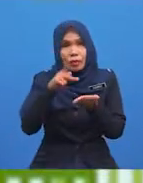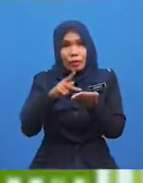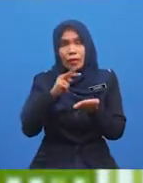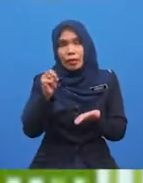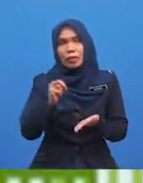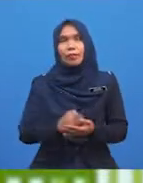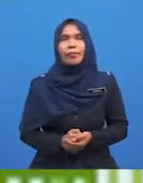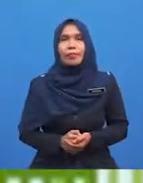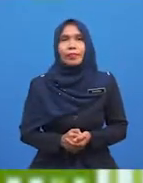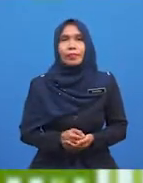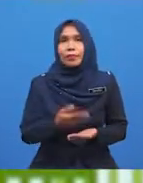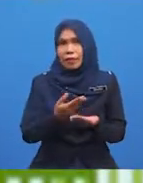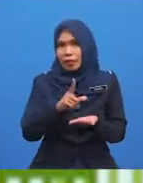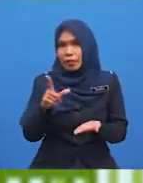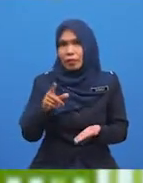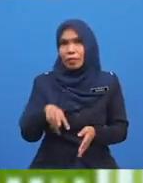Baiklah, pelajar semua.